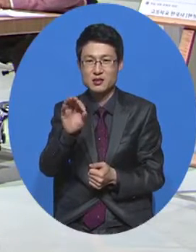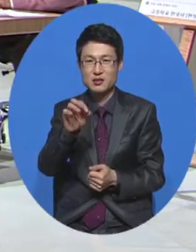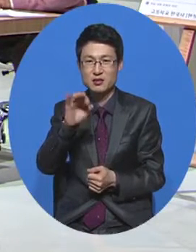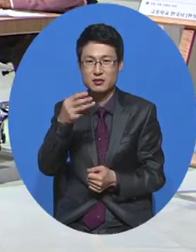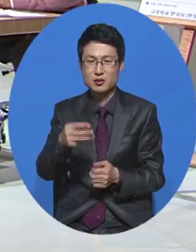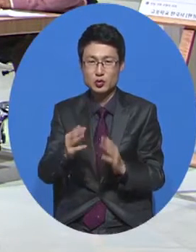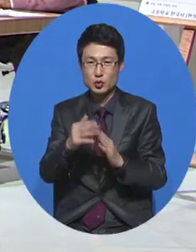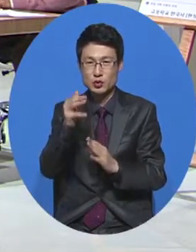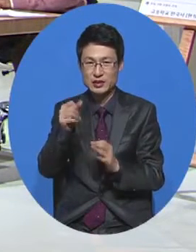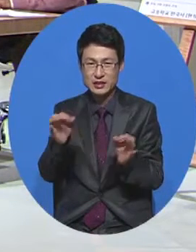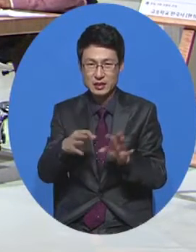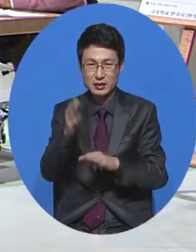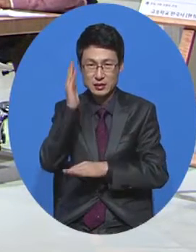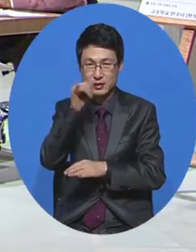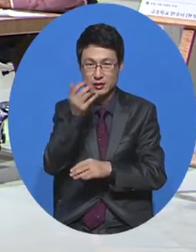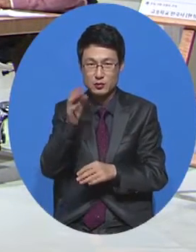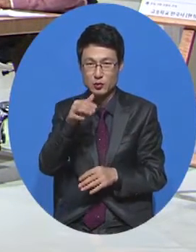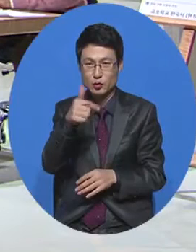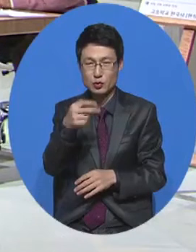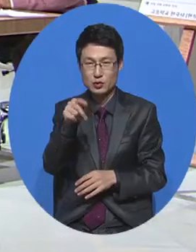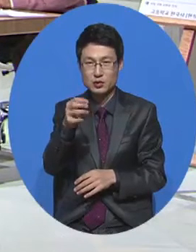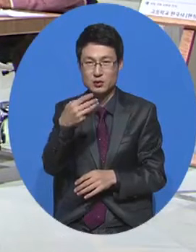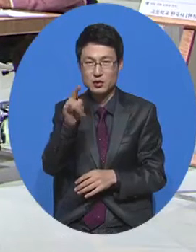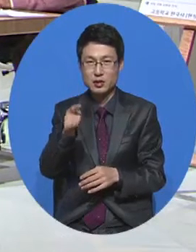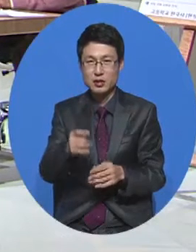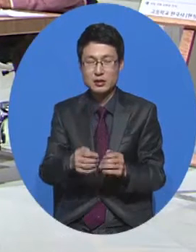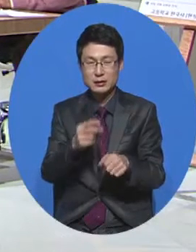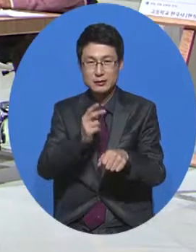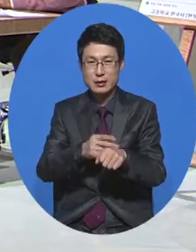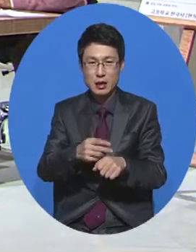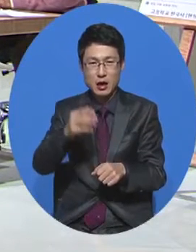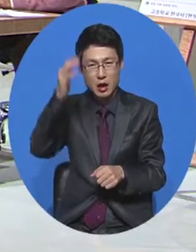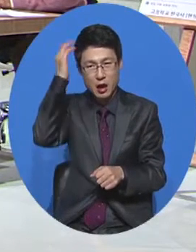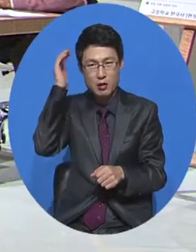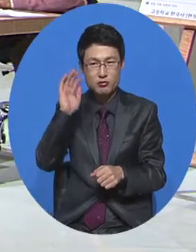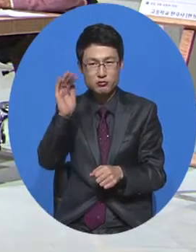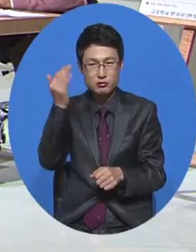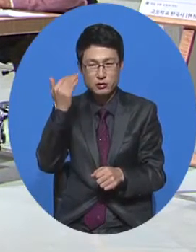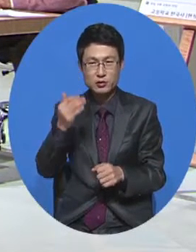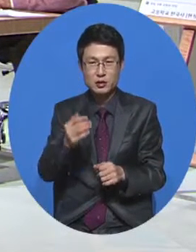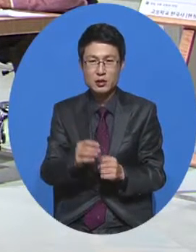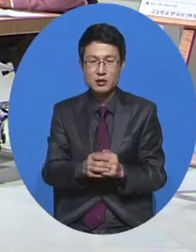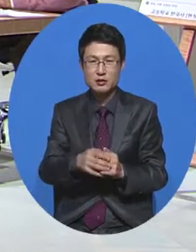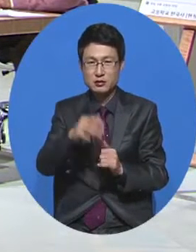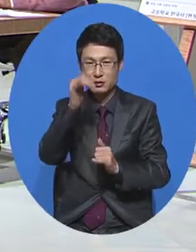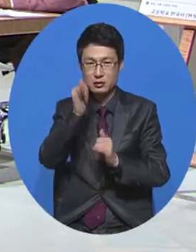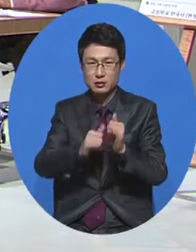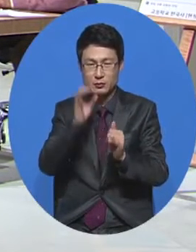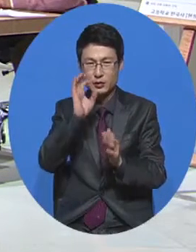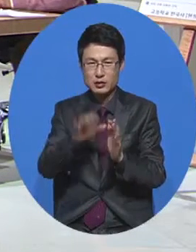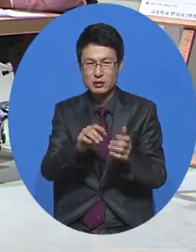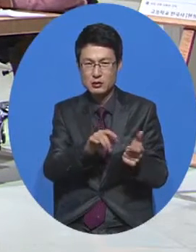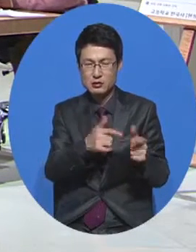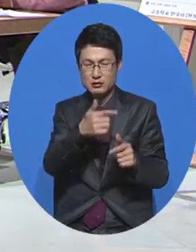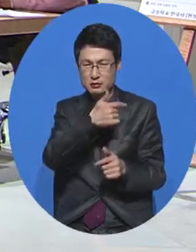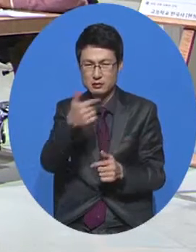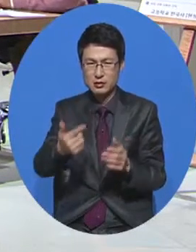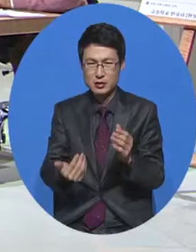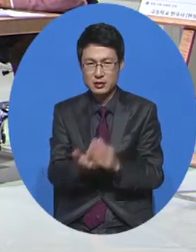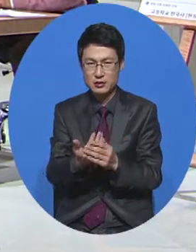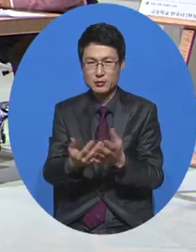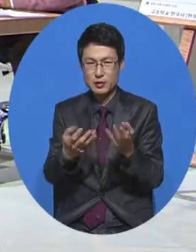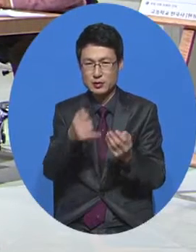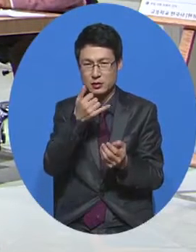하셨습니다만 노 성 태 증 님 그 우리 한국 근 현대 사회의 어 수없이 많은 복잡한 사건들이 있지 않았겠습니까